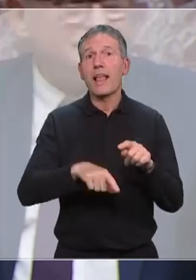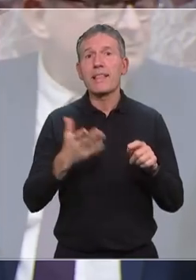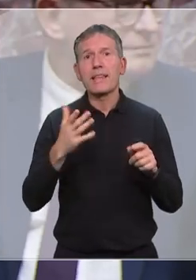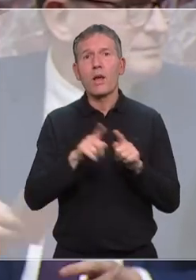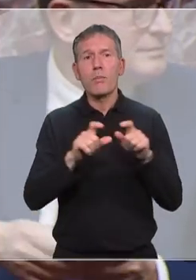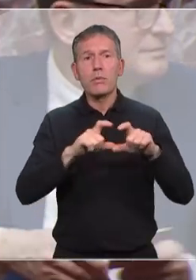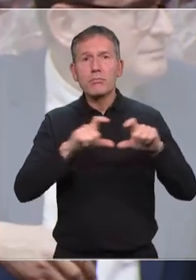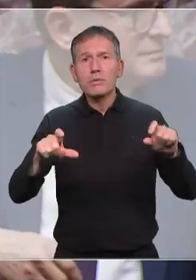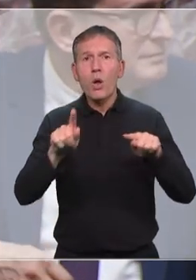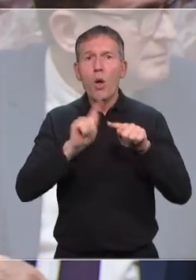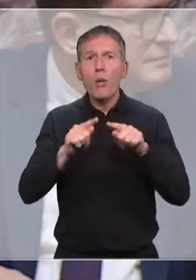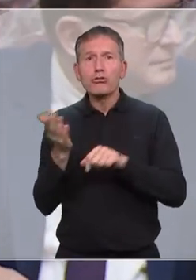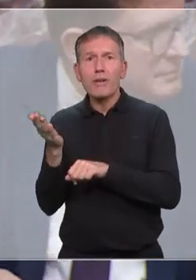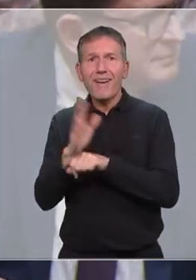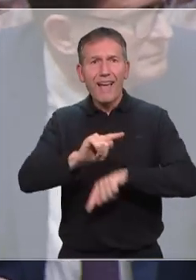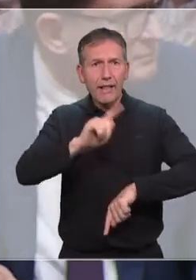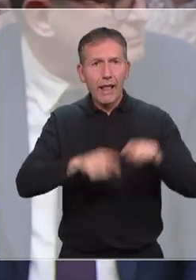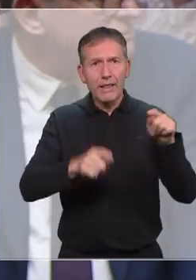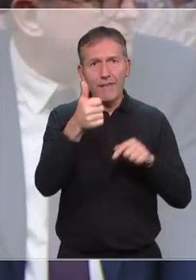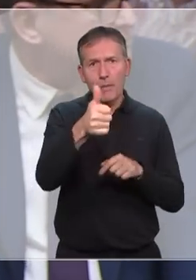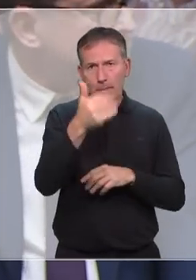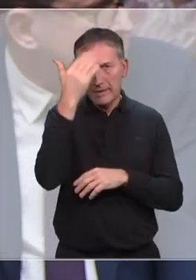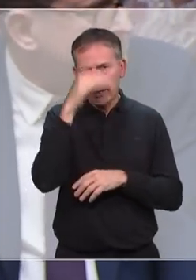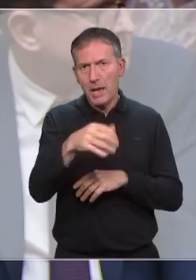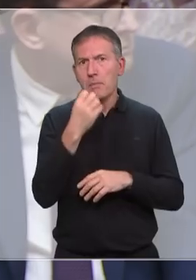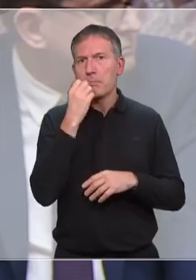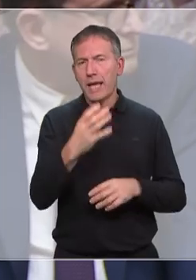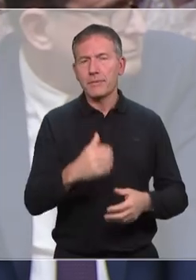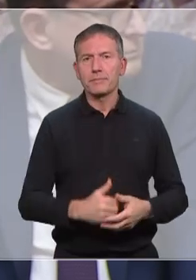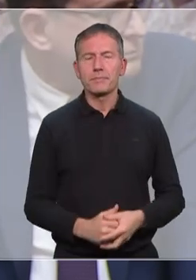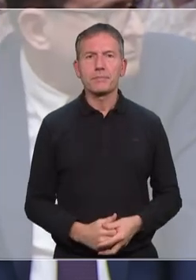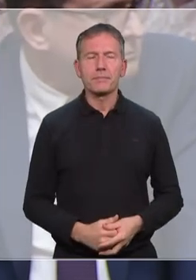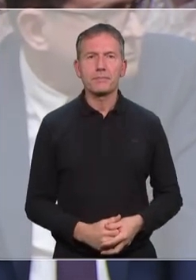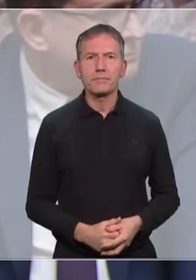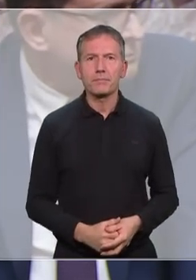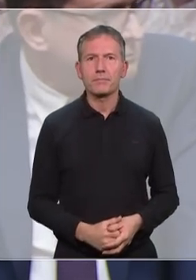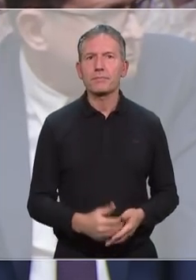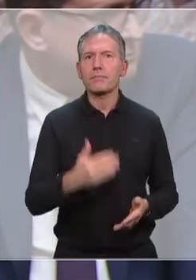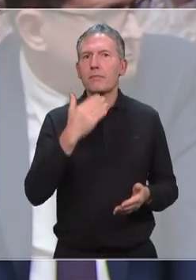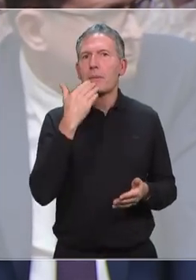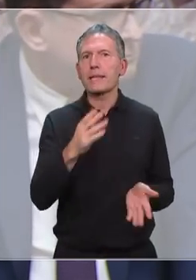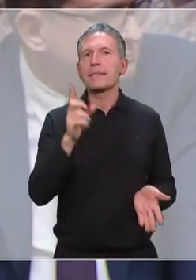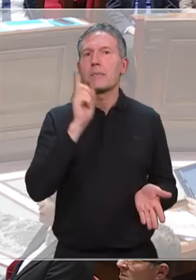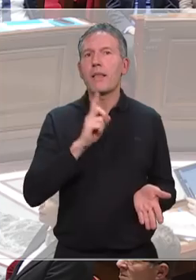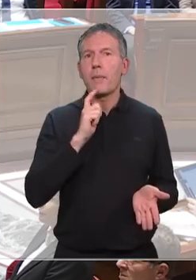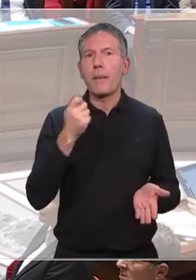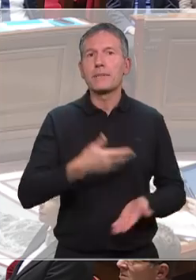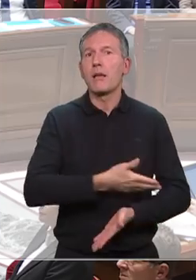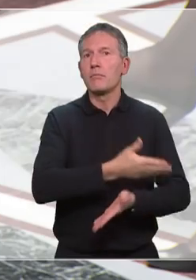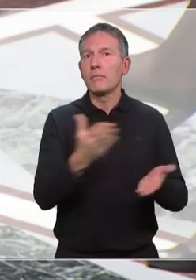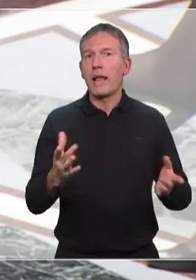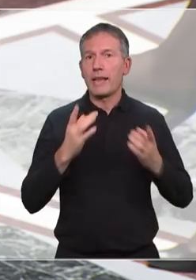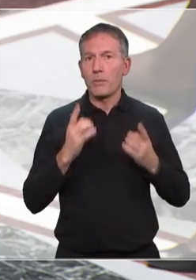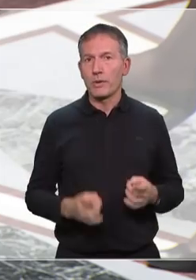des objets dans l'hémicycle, et vous le savez très bien, mon cher collègue. Merci, madame la présidente, mesdames, messieurs les